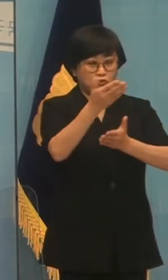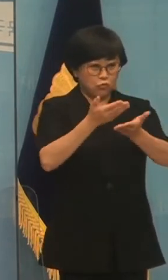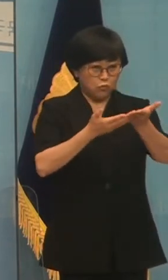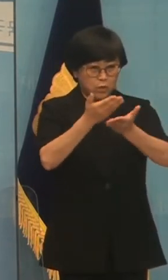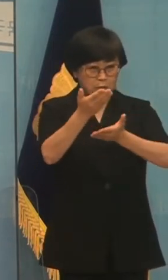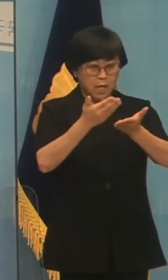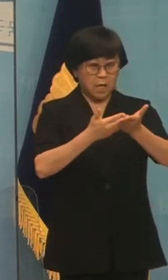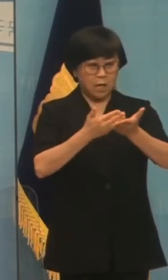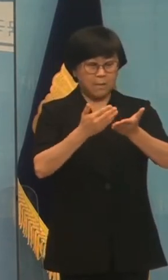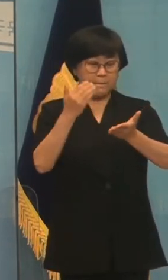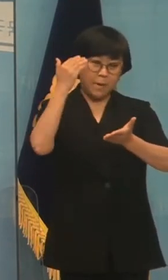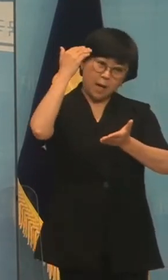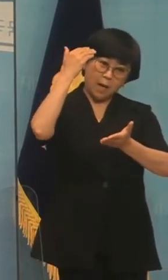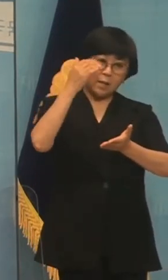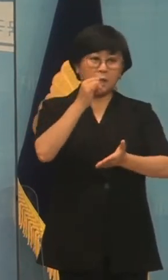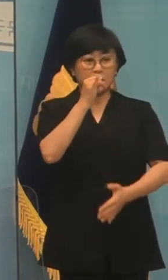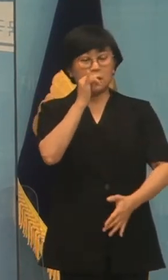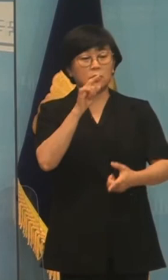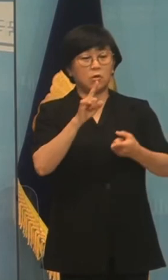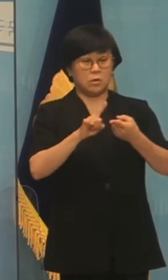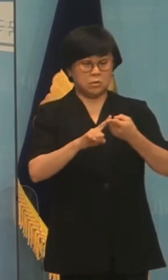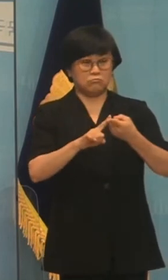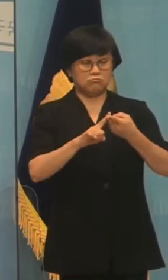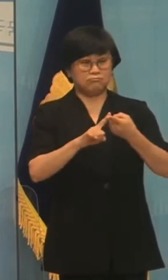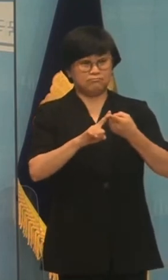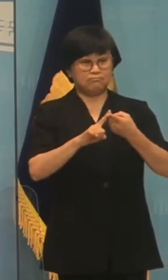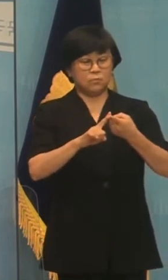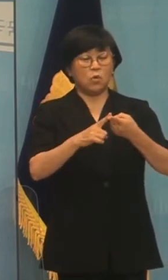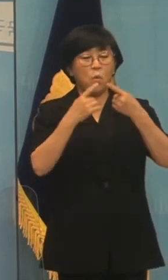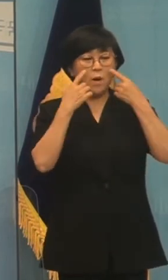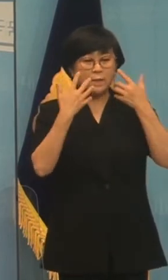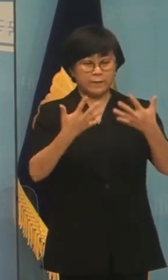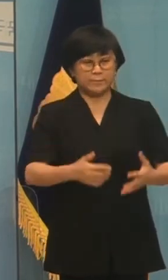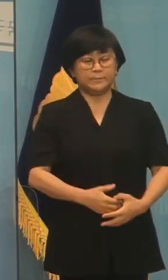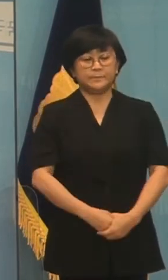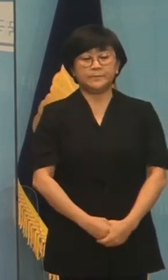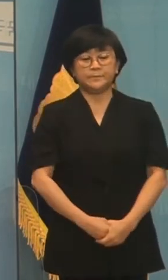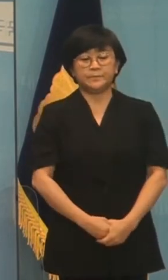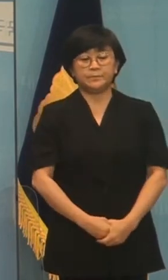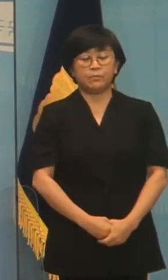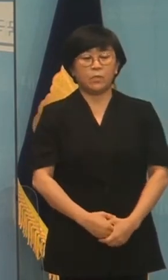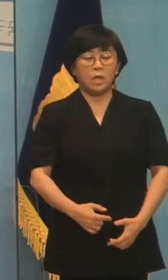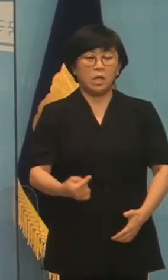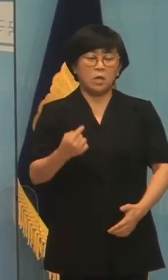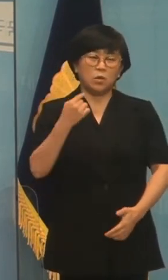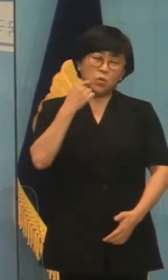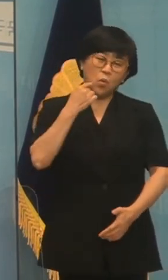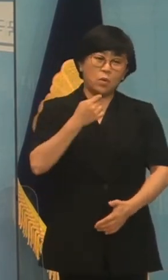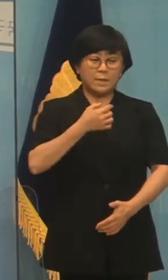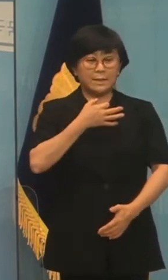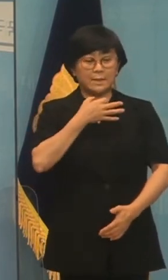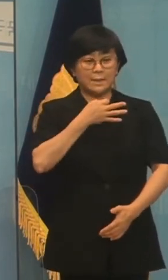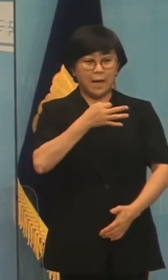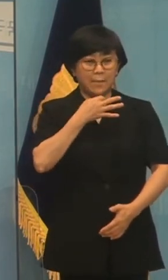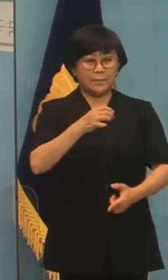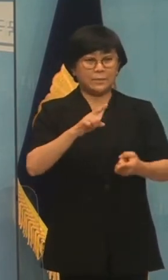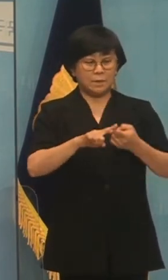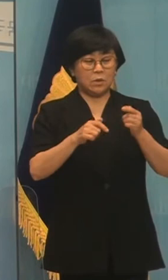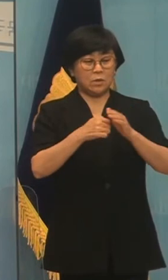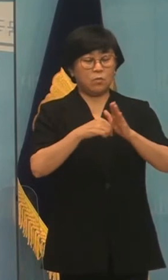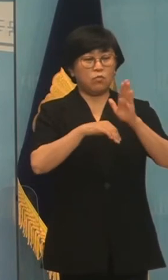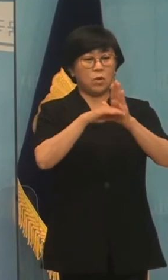잡는 걸림돌이었다는 것은 부인할 수 없는 사실입니다. 독감 치료제인 타미플루를